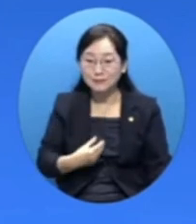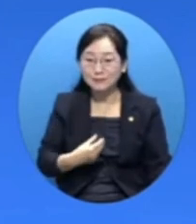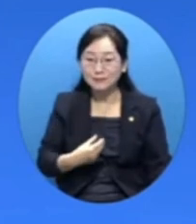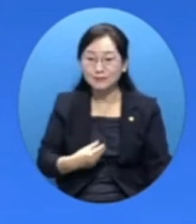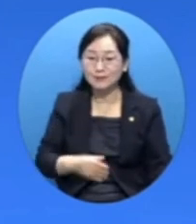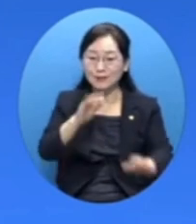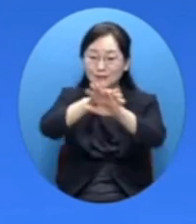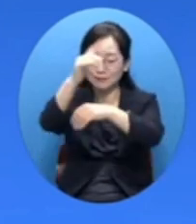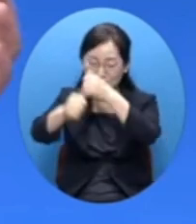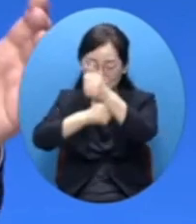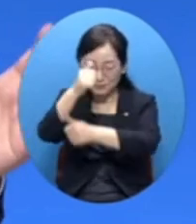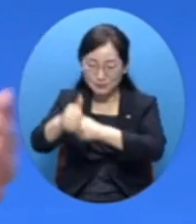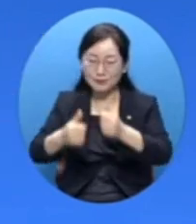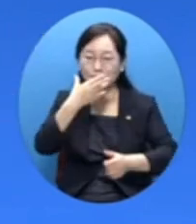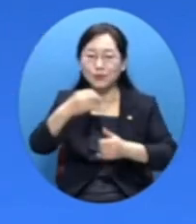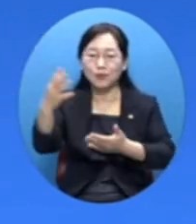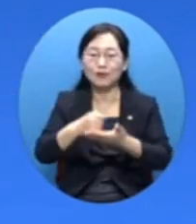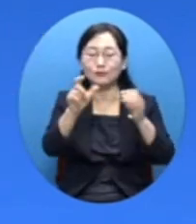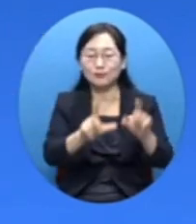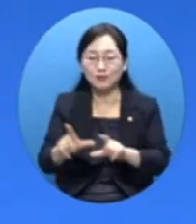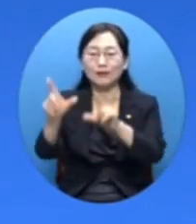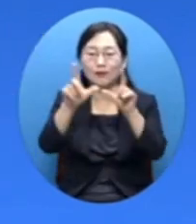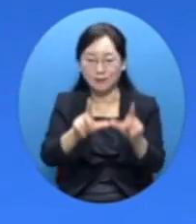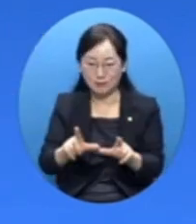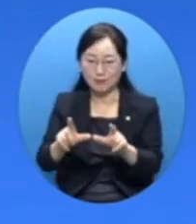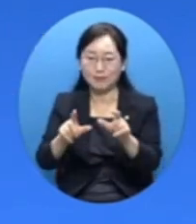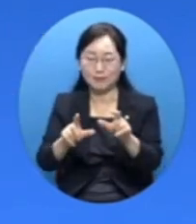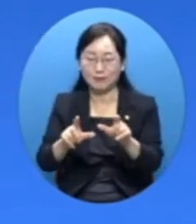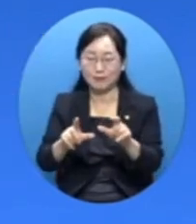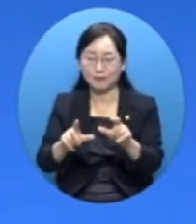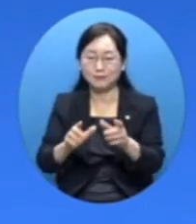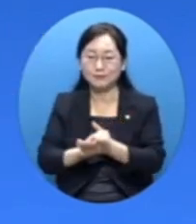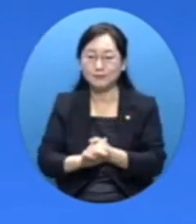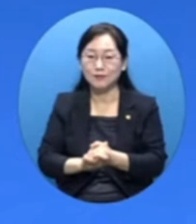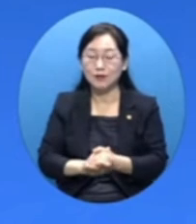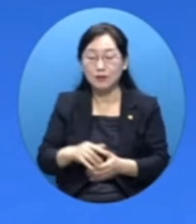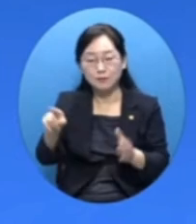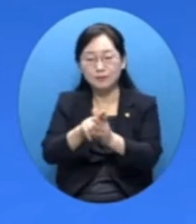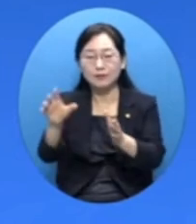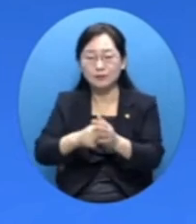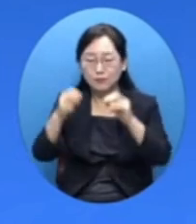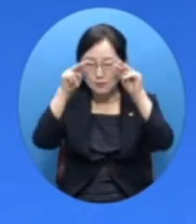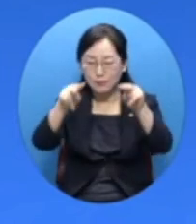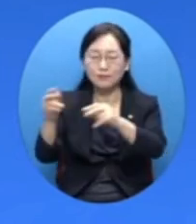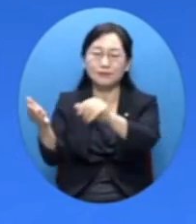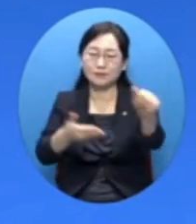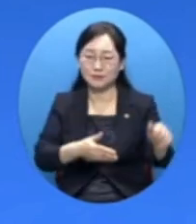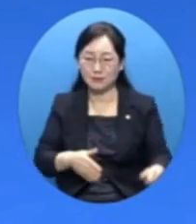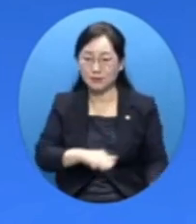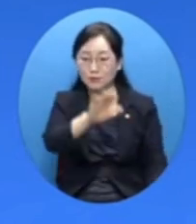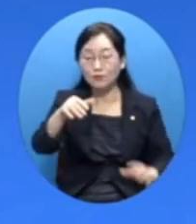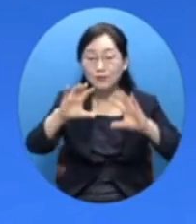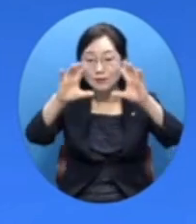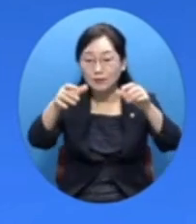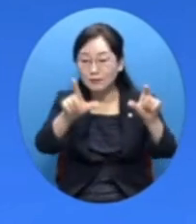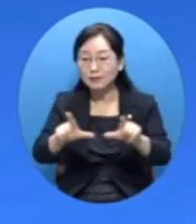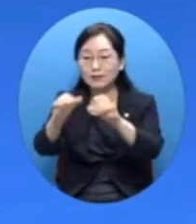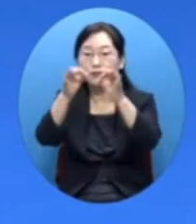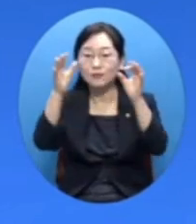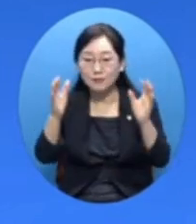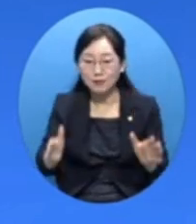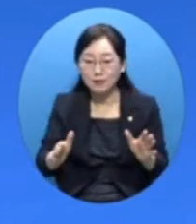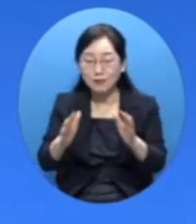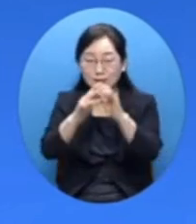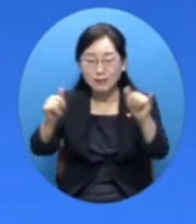자손만대 복을 누리는 복된 땅이 된 것입니다 믿음의 눈으로 바라봐야 되는 것입니다 우리가 사 세상을 살아가는 동안